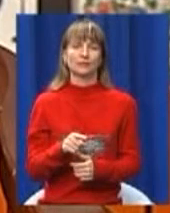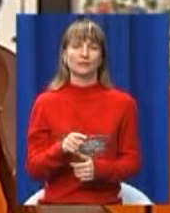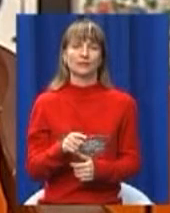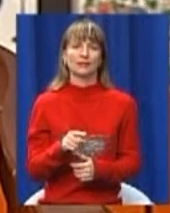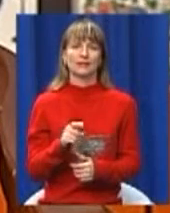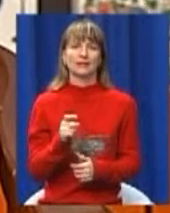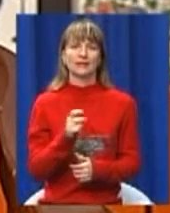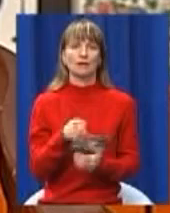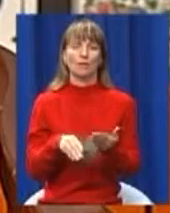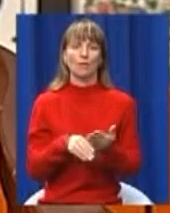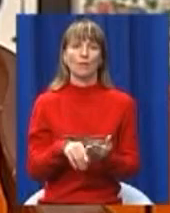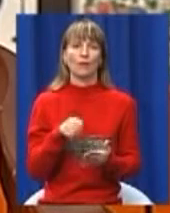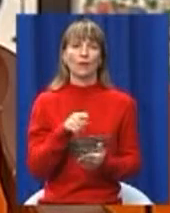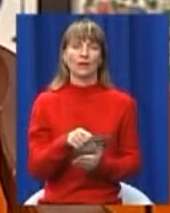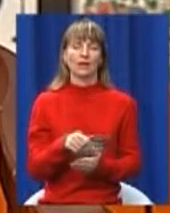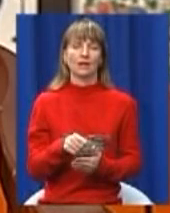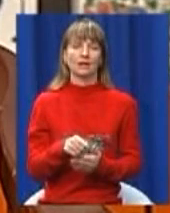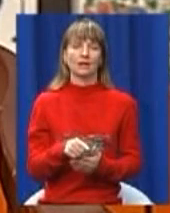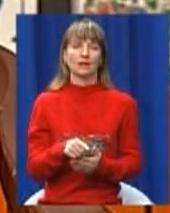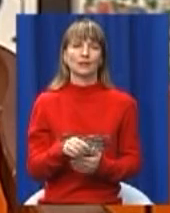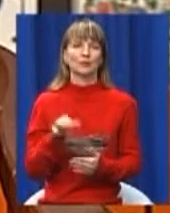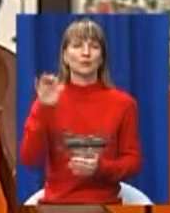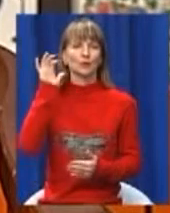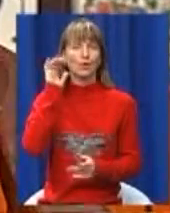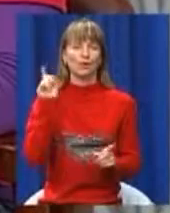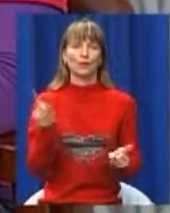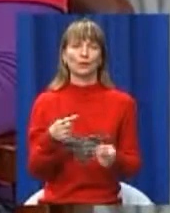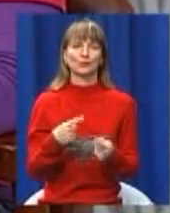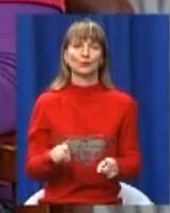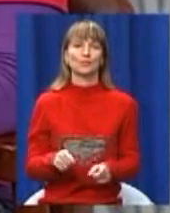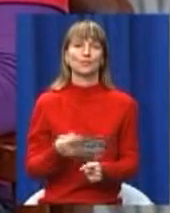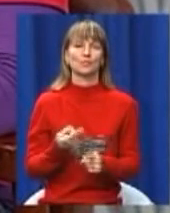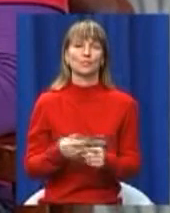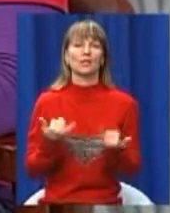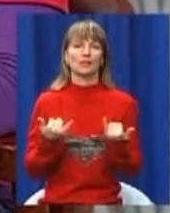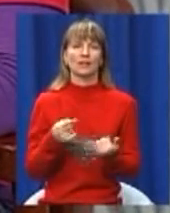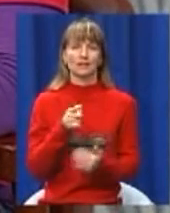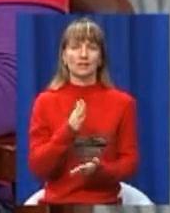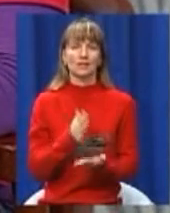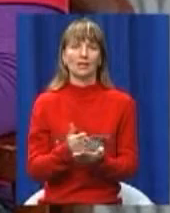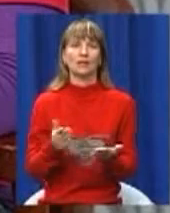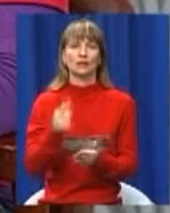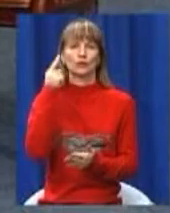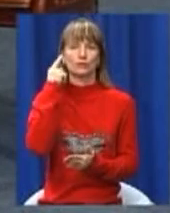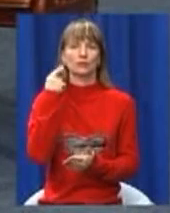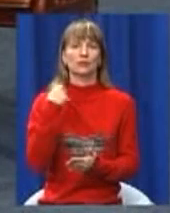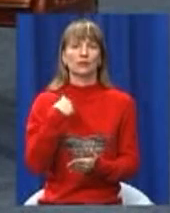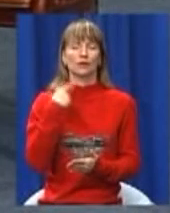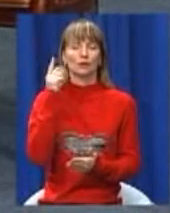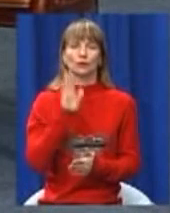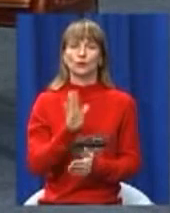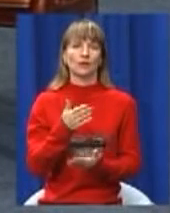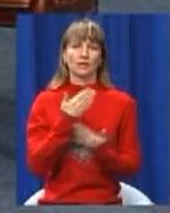за допомогою них ми слухали музику. Тобто, а зараз вони існують, як ти думаєш? Я думаю, що